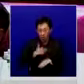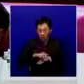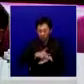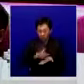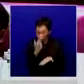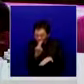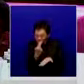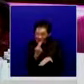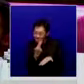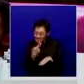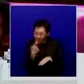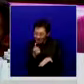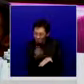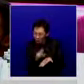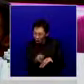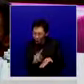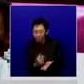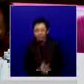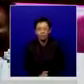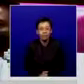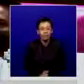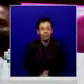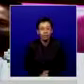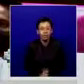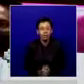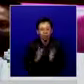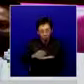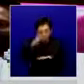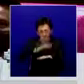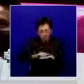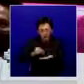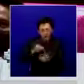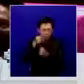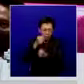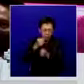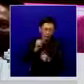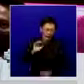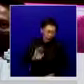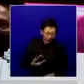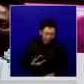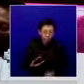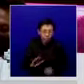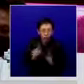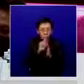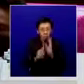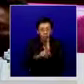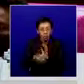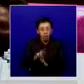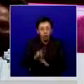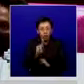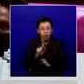าห้ามนักศึกษาชุมนุมไอ้นี่กลัวที่สุดเลยต้องขยายเวลาพ.ร.ก.ฉุกเฉินออก